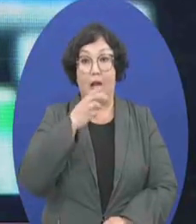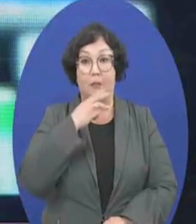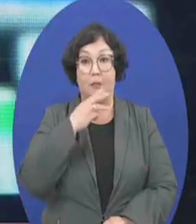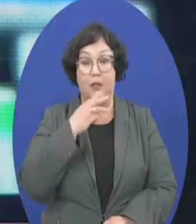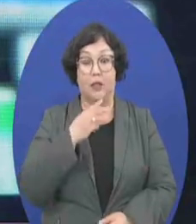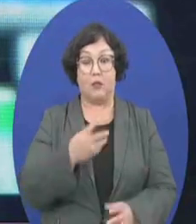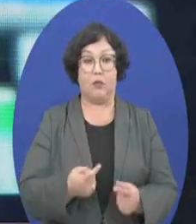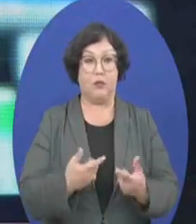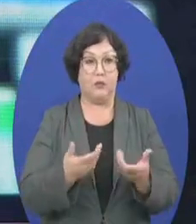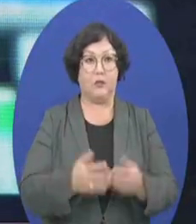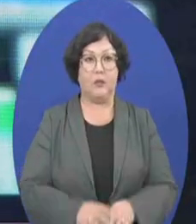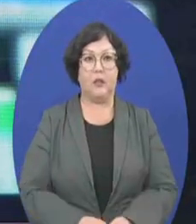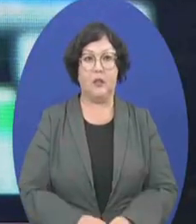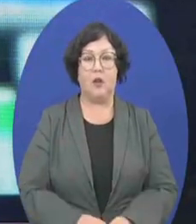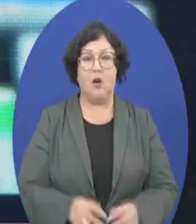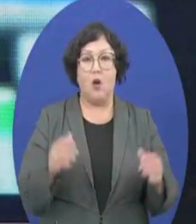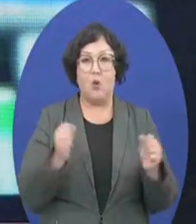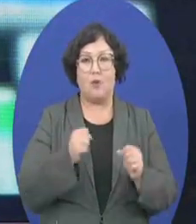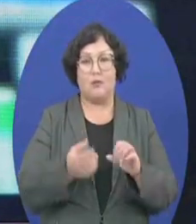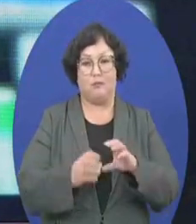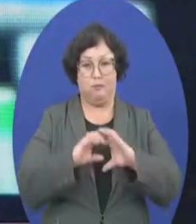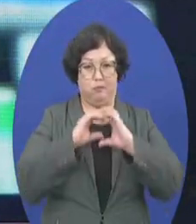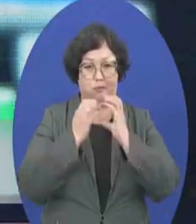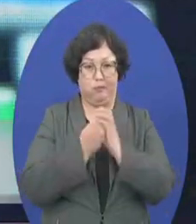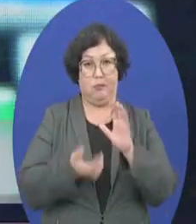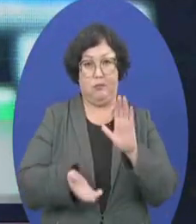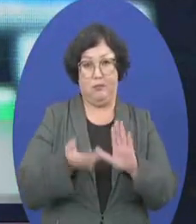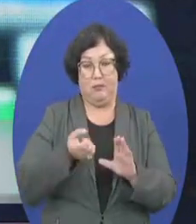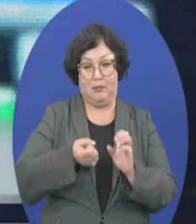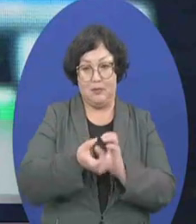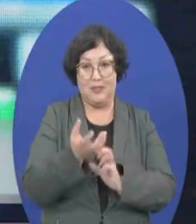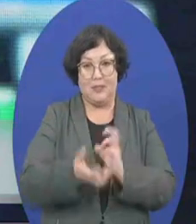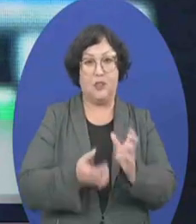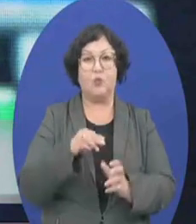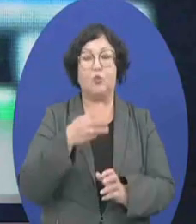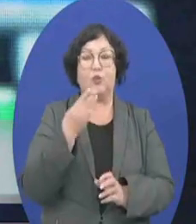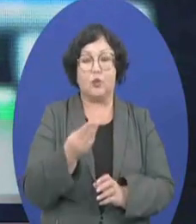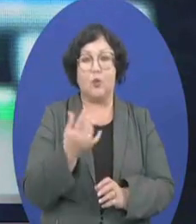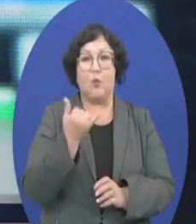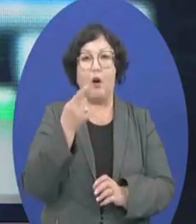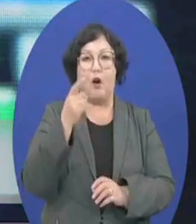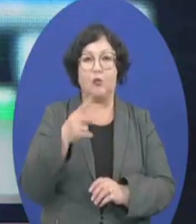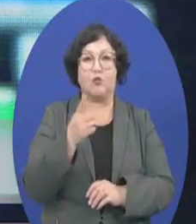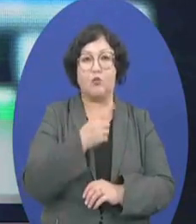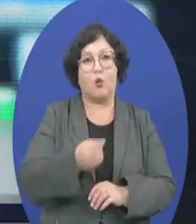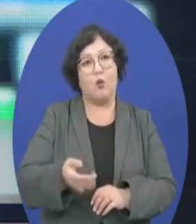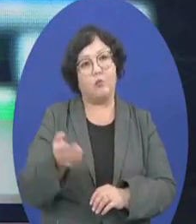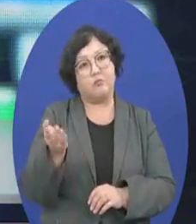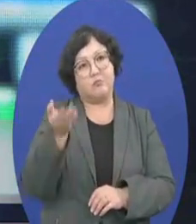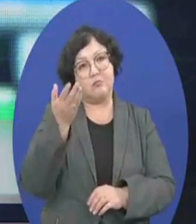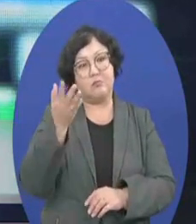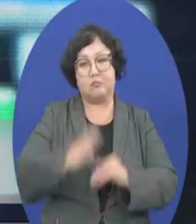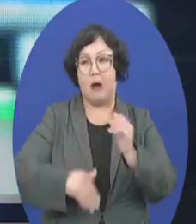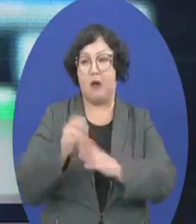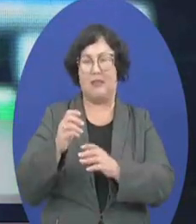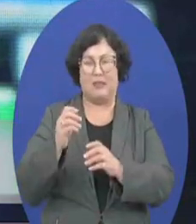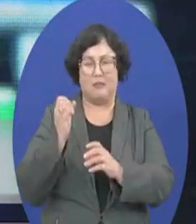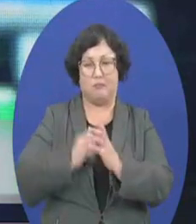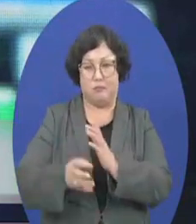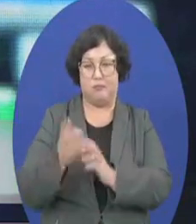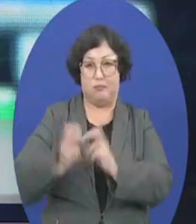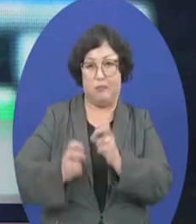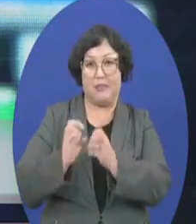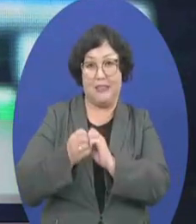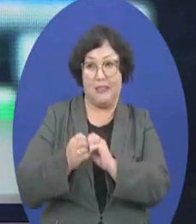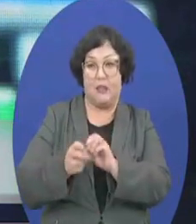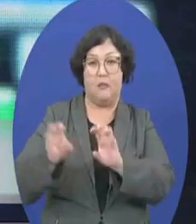дараагийн мэдээлэл авцгаано. Энэ өвөлөө сайжруулсан төлөш борлуулах цэг нийслэл хотод 100 орчимоор нэмэгдэнэ. Өнөөдрийн байдлаар 19,000 орчим